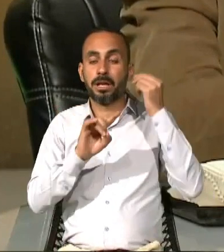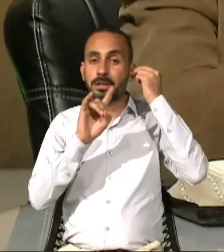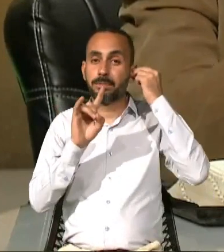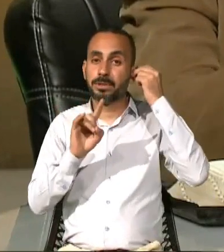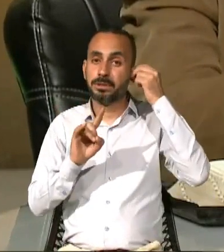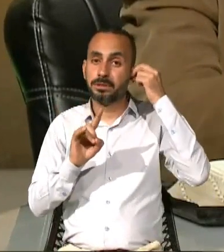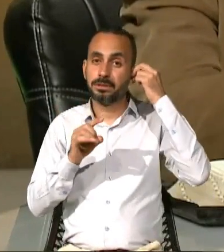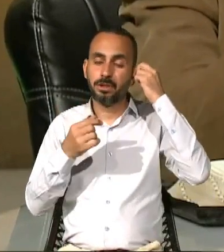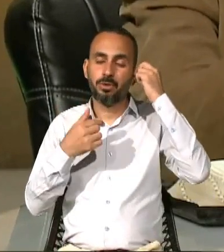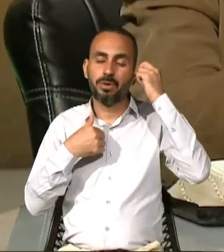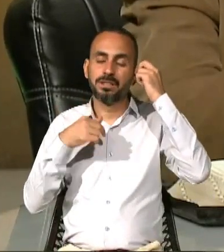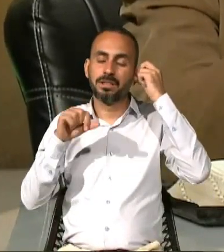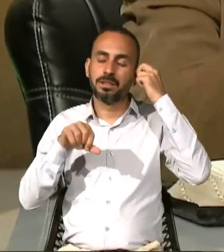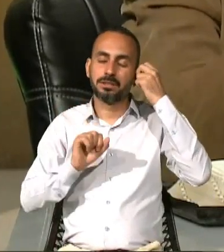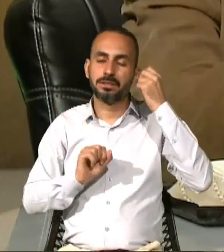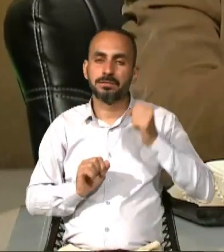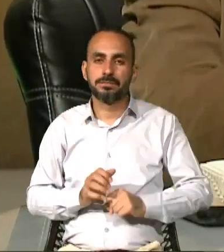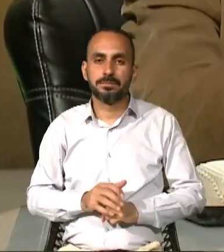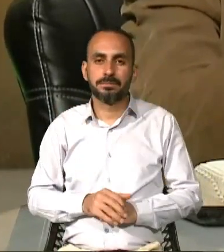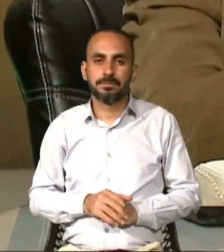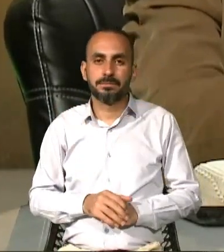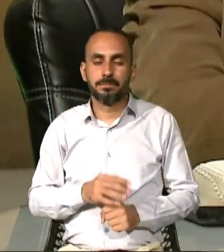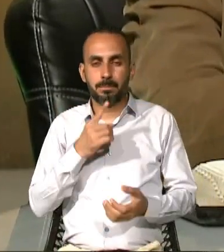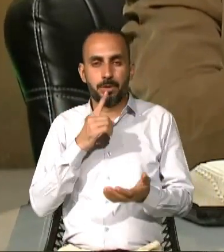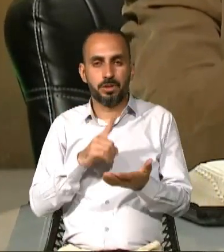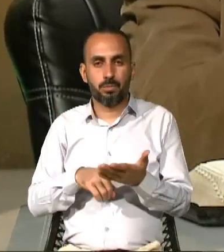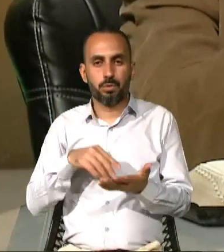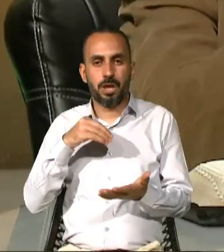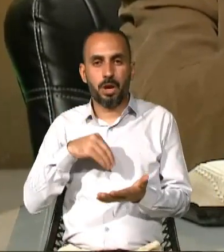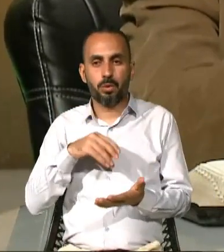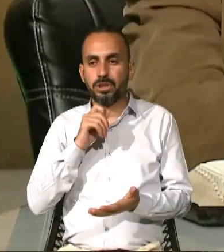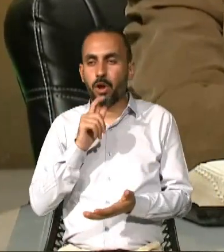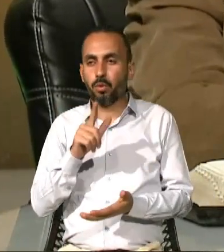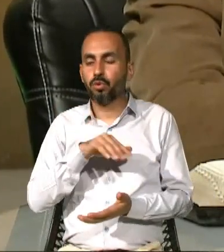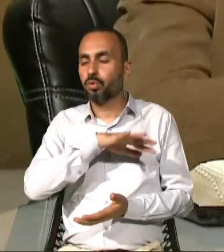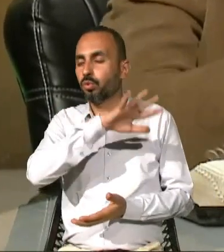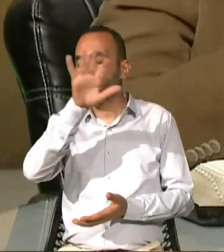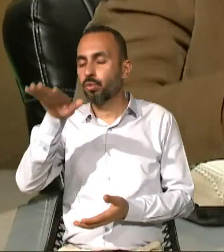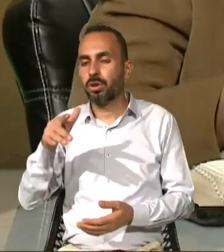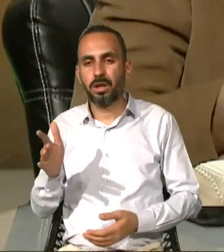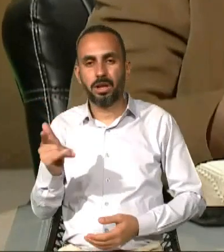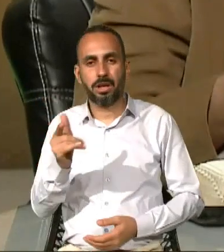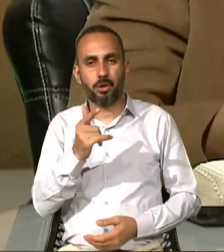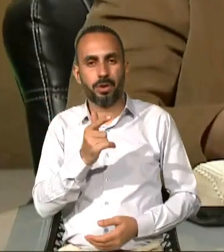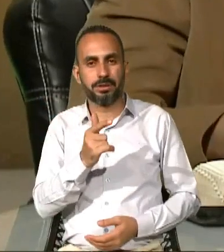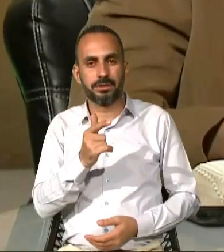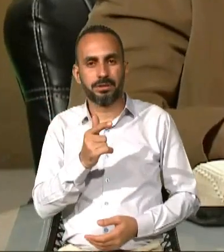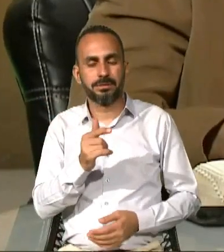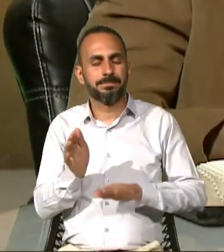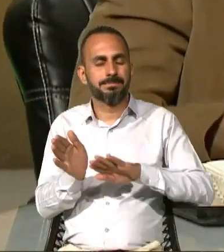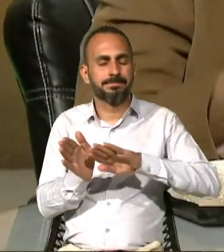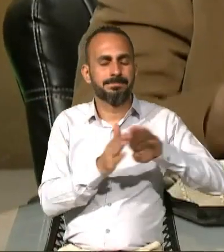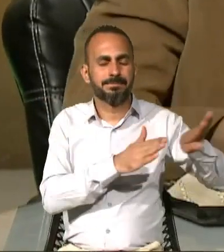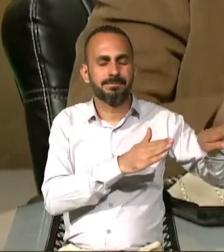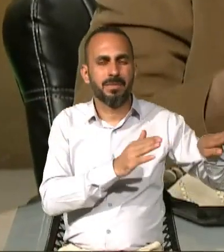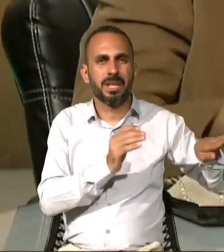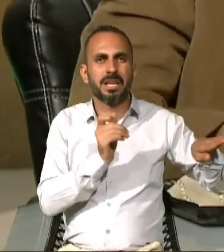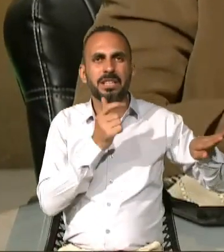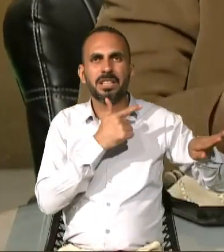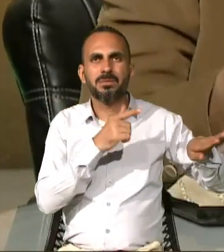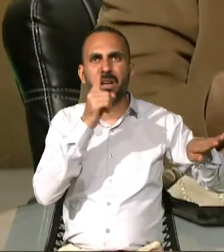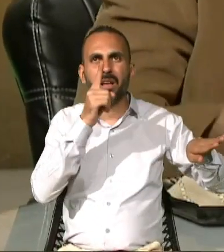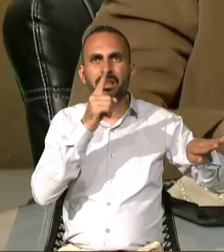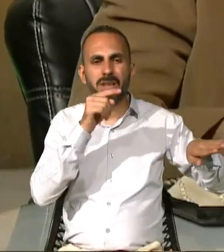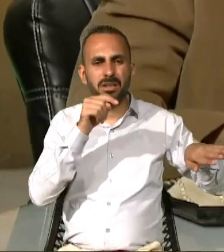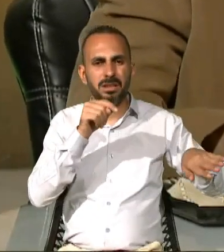صدقوني بكل قلبي نفسي اقول لكل اخواتي خدام الرب ولكل اللي بيحب الرب ده وقت تهدى فيه. ده أروع